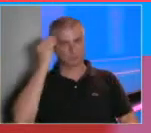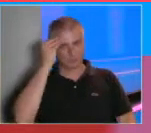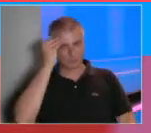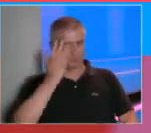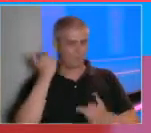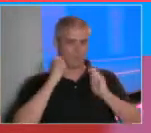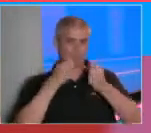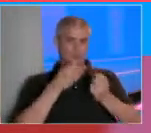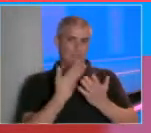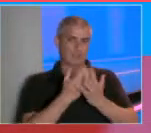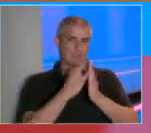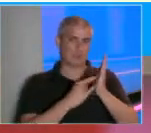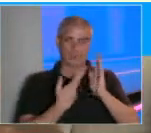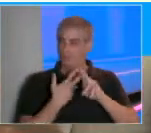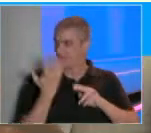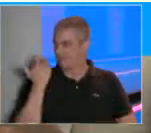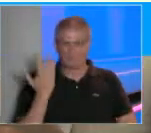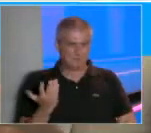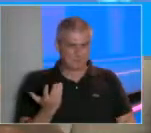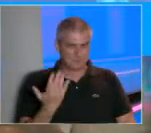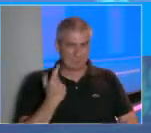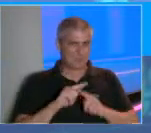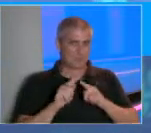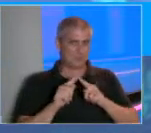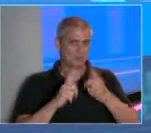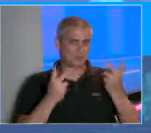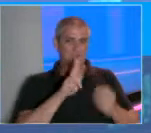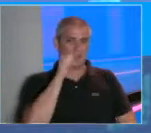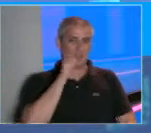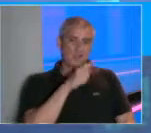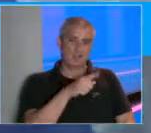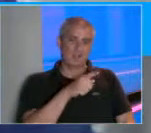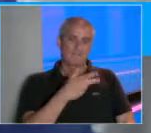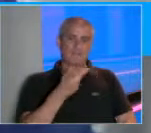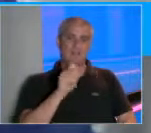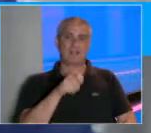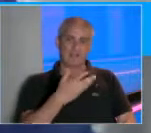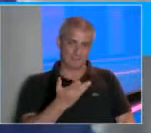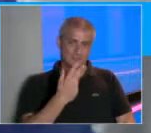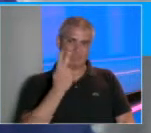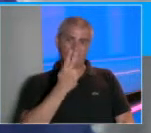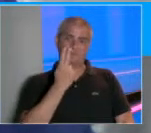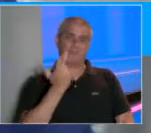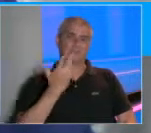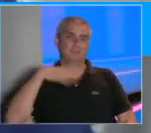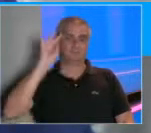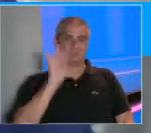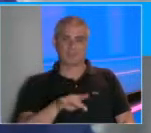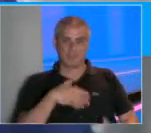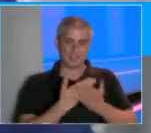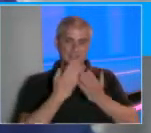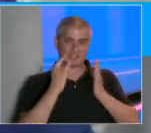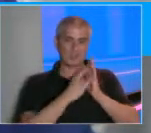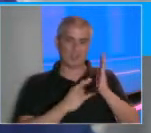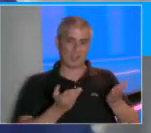שהוגשה הצעת חוק כזאת אך לפני כמה חודשים על ידי כחול לבן לכנסת, וכמובן שהם הצביעו נגד הצעת חוק